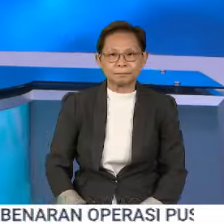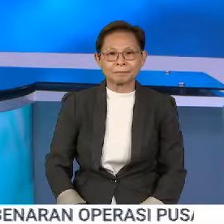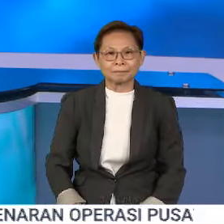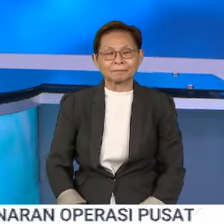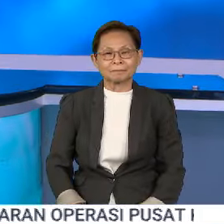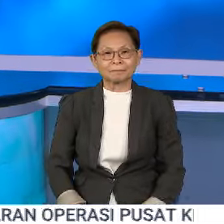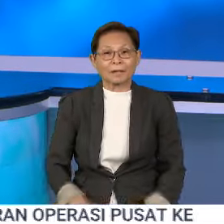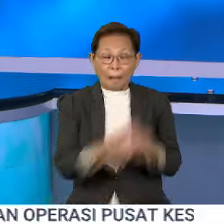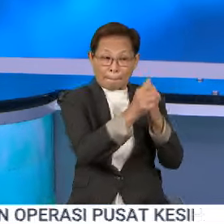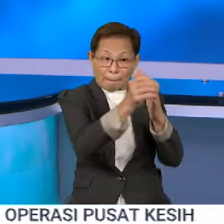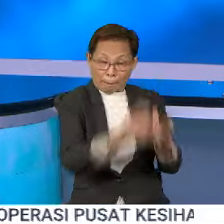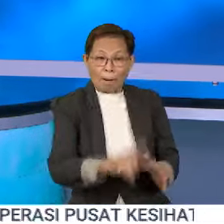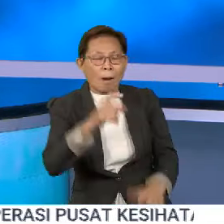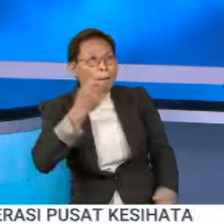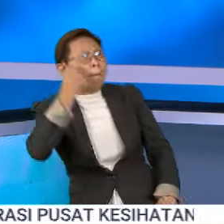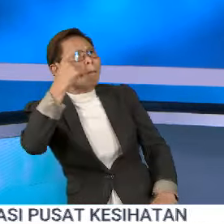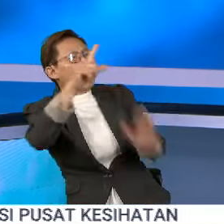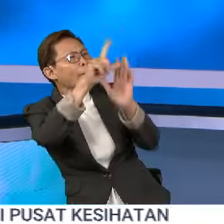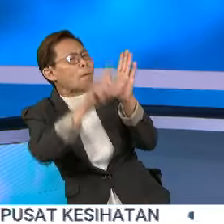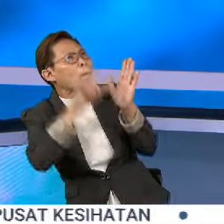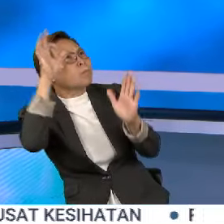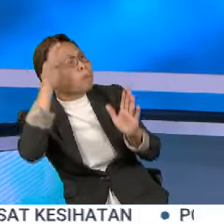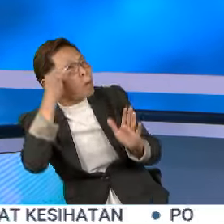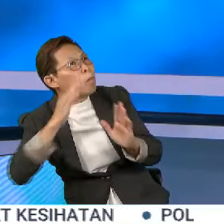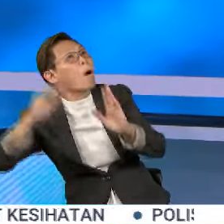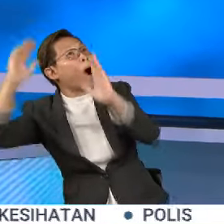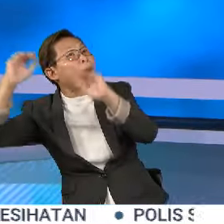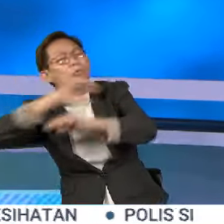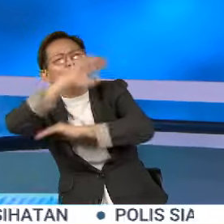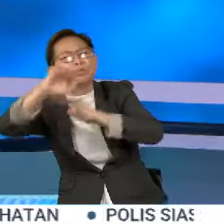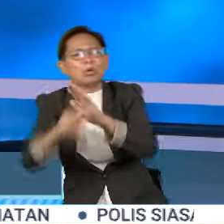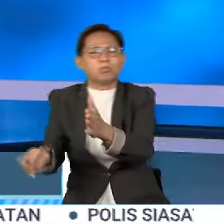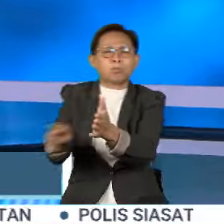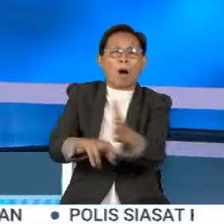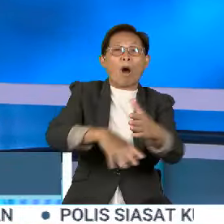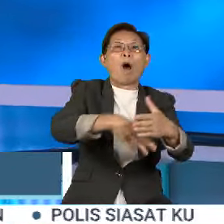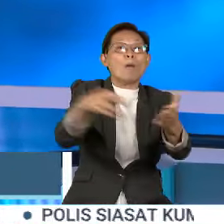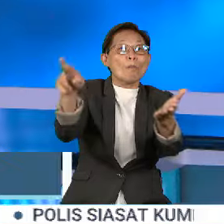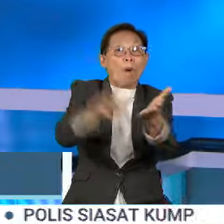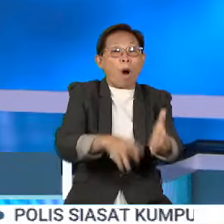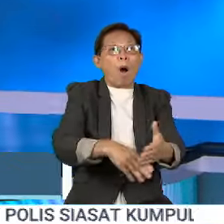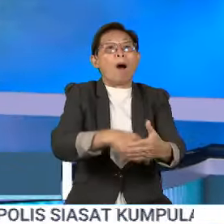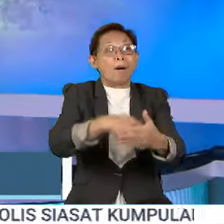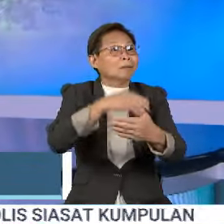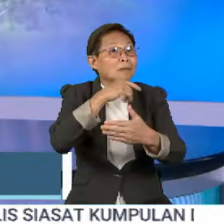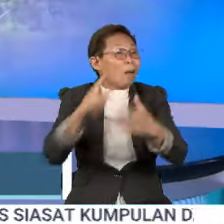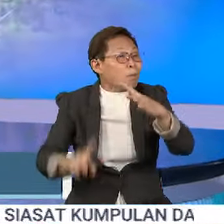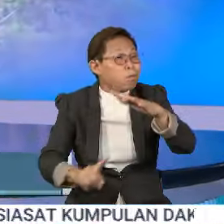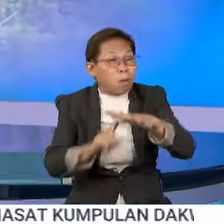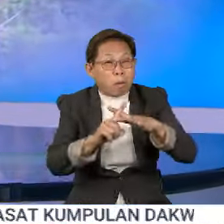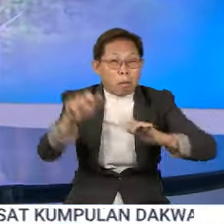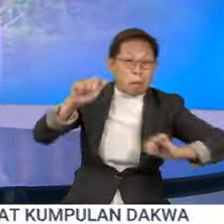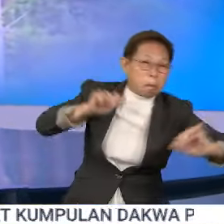Baik, saudara, pemimpin perlu memahami perlembagaan persekutuan agar sebarang kenyataan yang dikeluarkan tidak menimbulkan sebarang